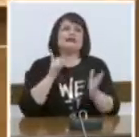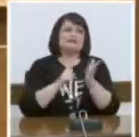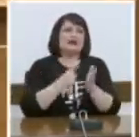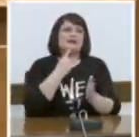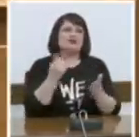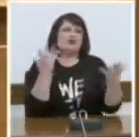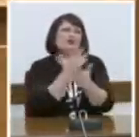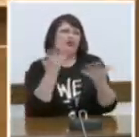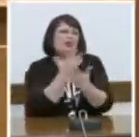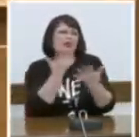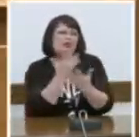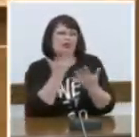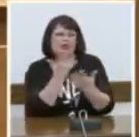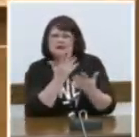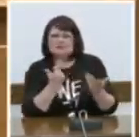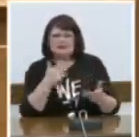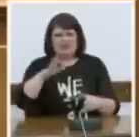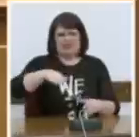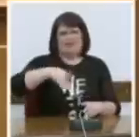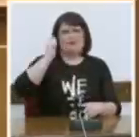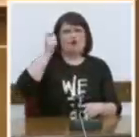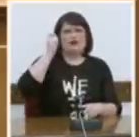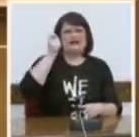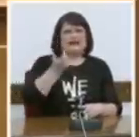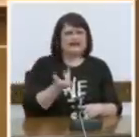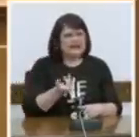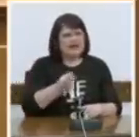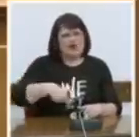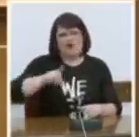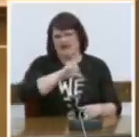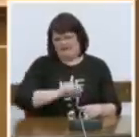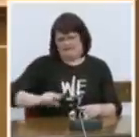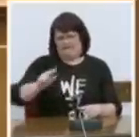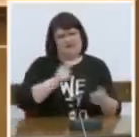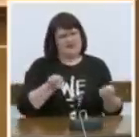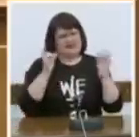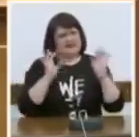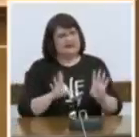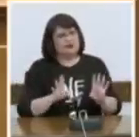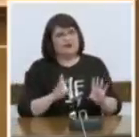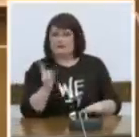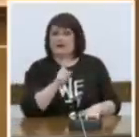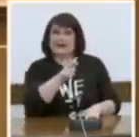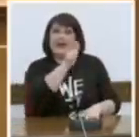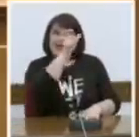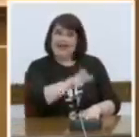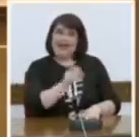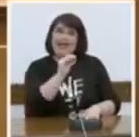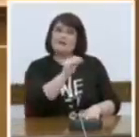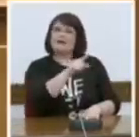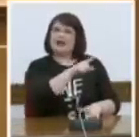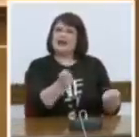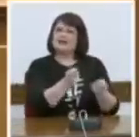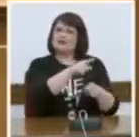της πολιτικής, η απαξίωση της πολιτικής, η λογική του όλοι οι ίδιοι είναι, του τίποτα δεν γίνεται, τη χρησιμοποιήσατε και τη χρησιμοποιεί και το σύστημα οικονομικής